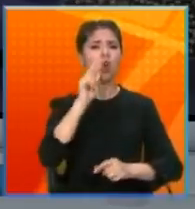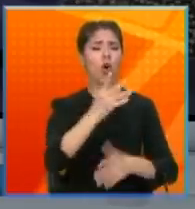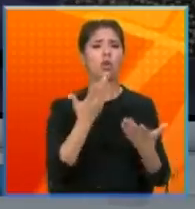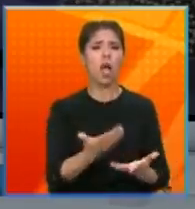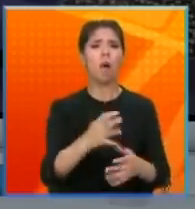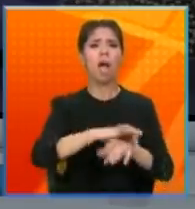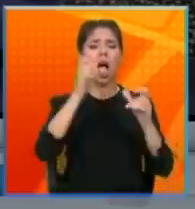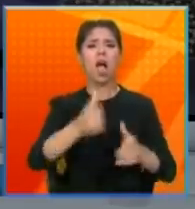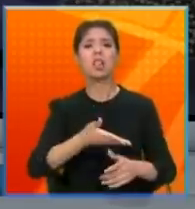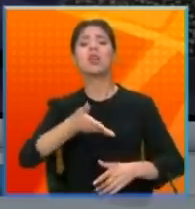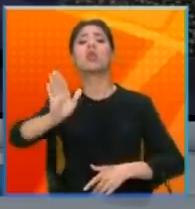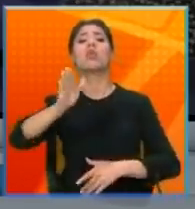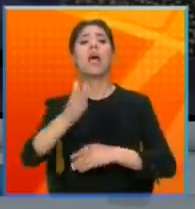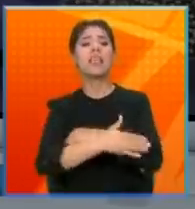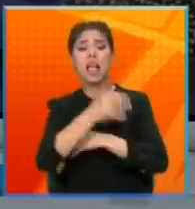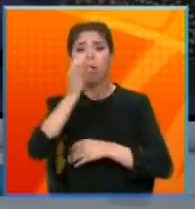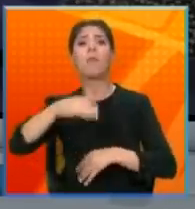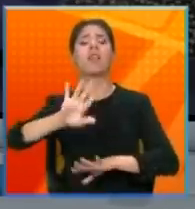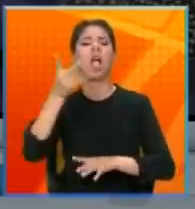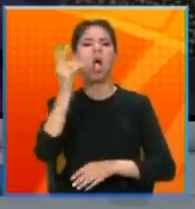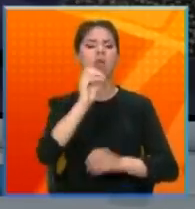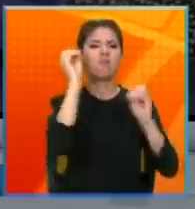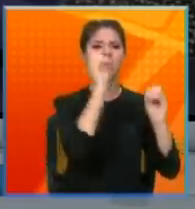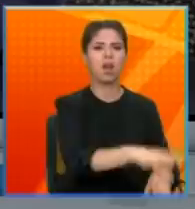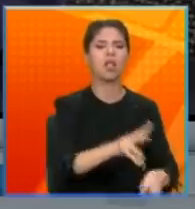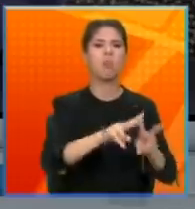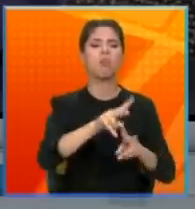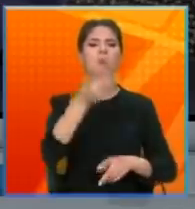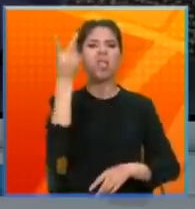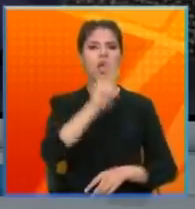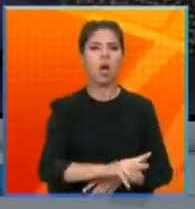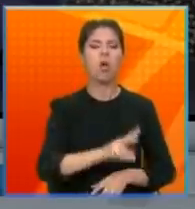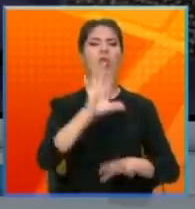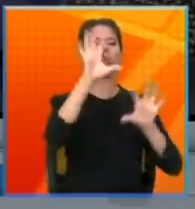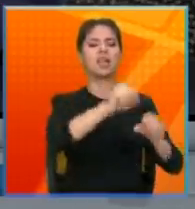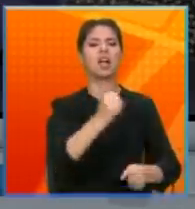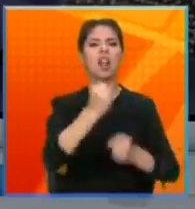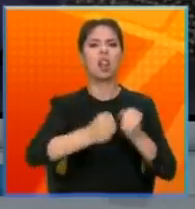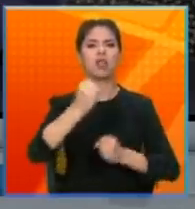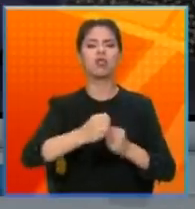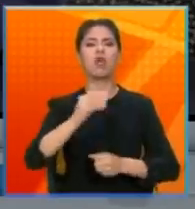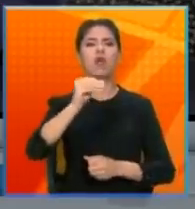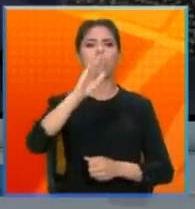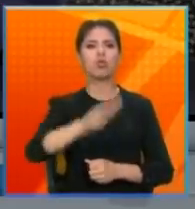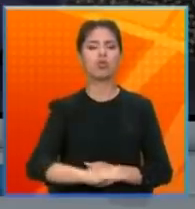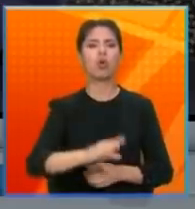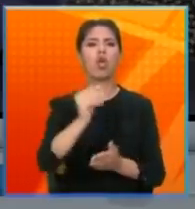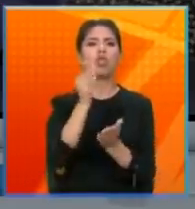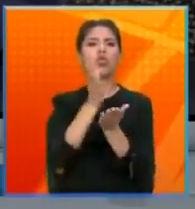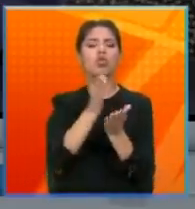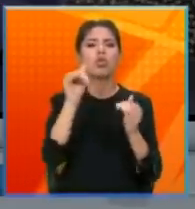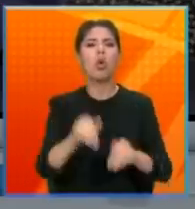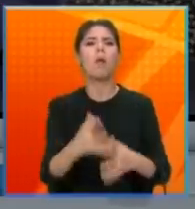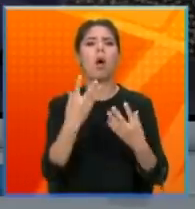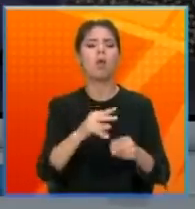ama hastaneye götürmek ya da yardım çağırmak yerine ölüme terk etti. Muhammed öldü. Yakalanan sürücü ise küçük çocuk daha toprağa